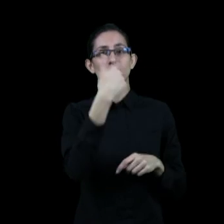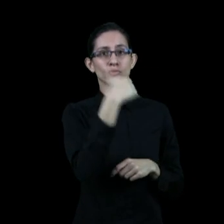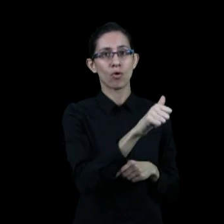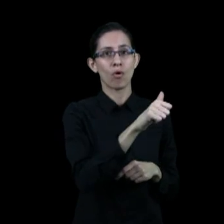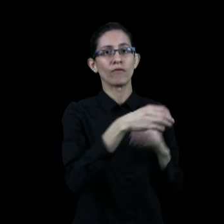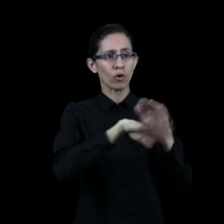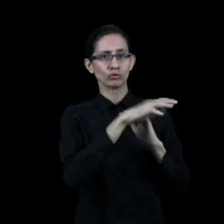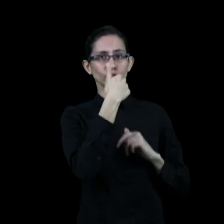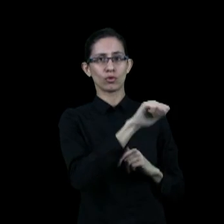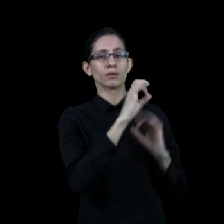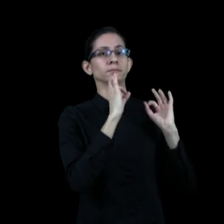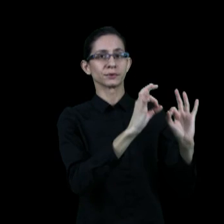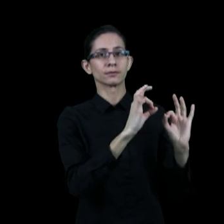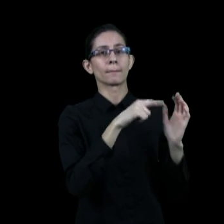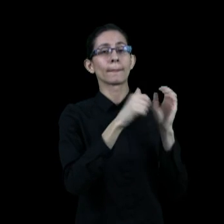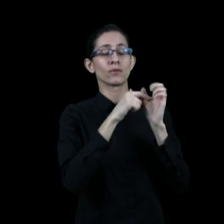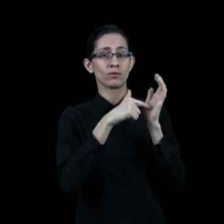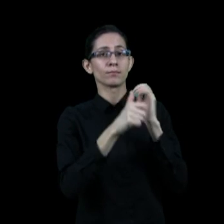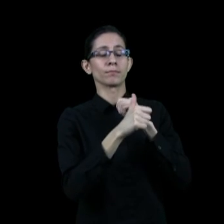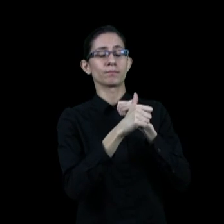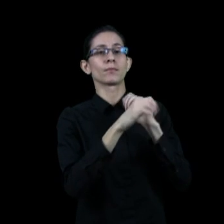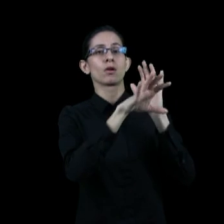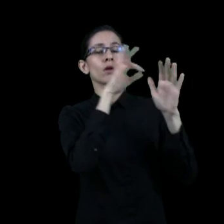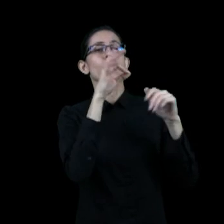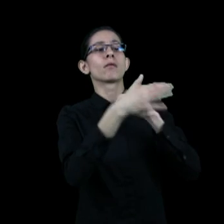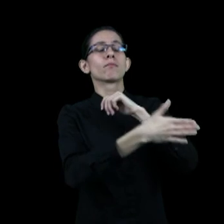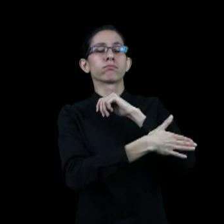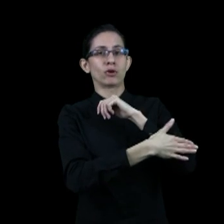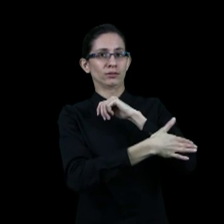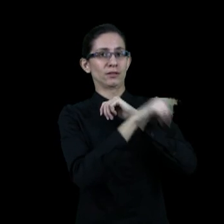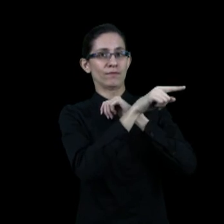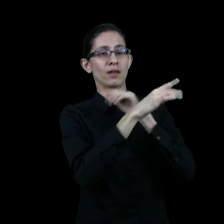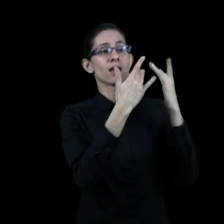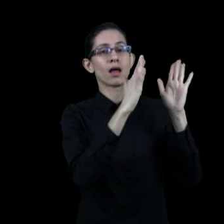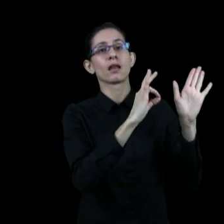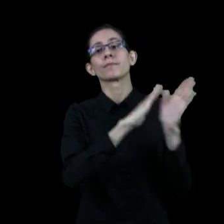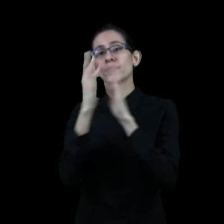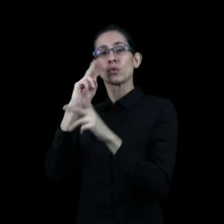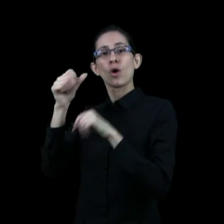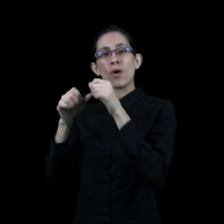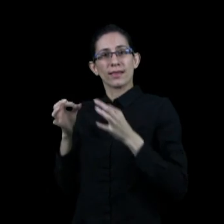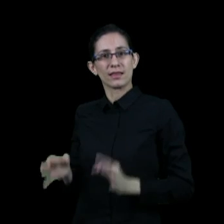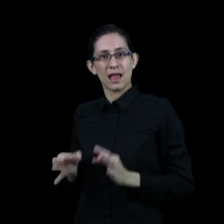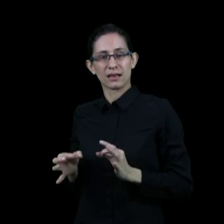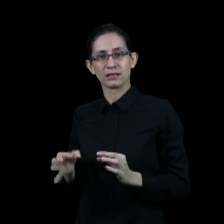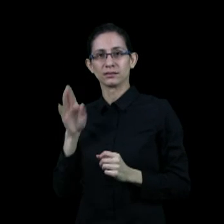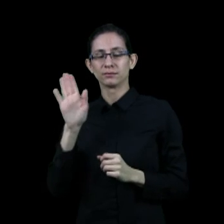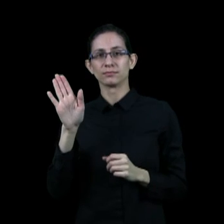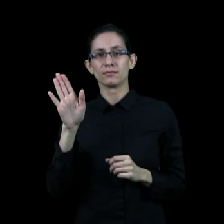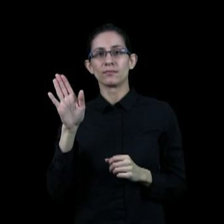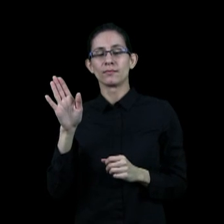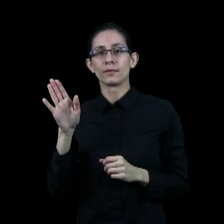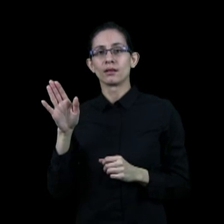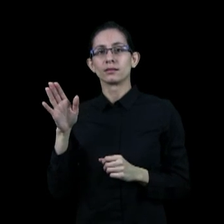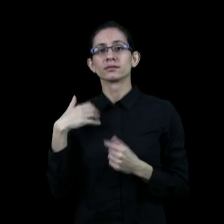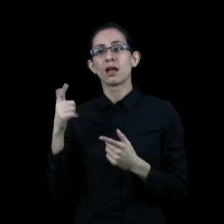wydajemy 60% na coś, co zdrożało do 150. Czyli 0,6 razy 150. Plus